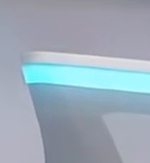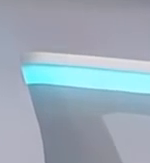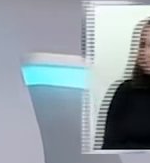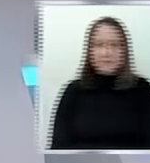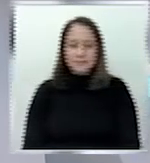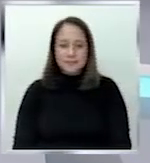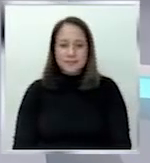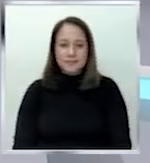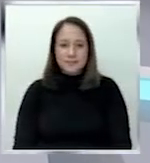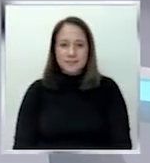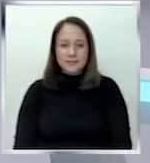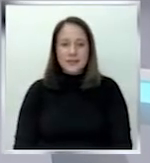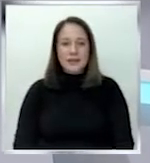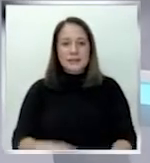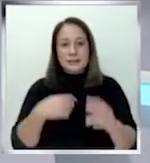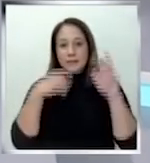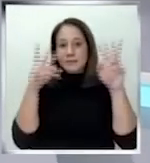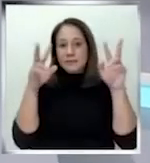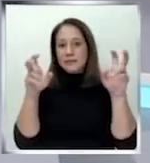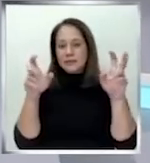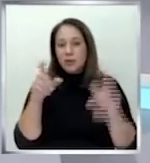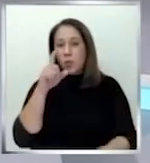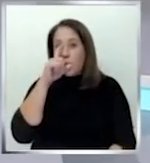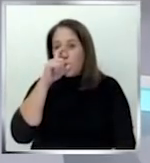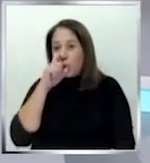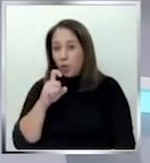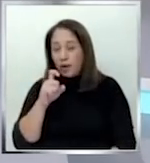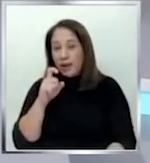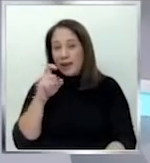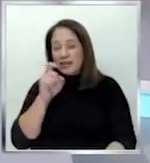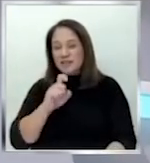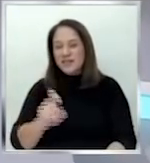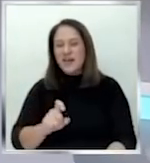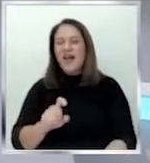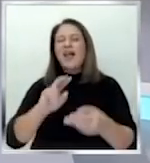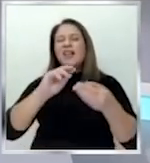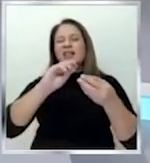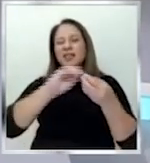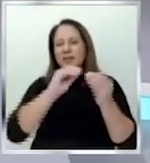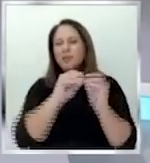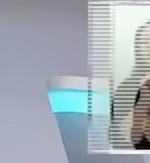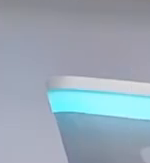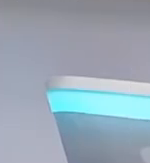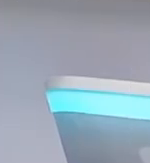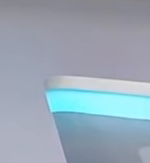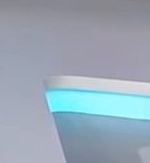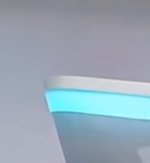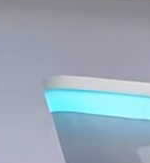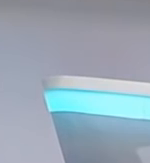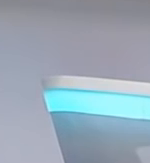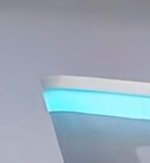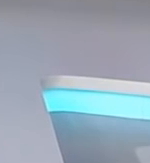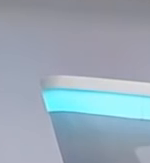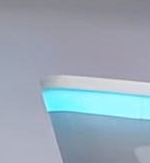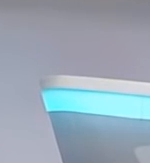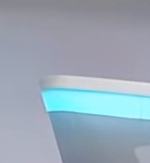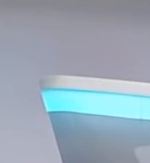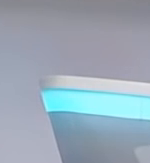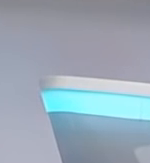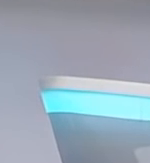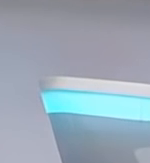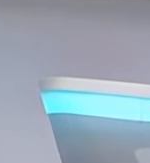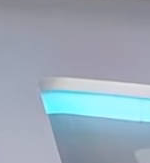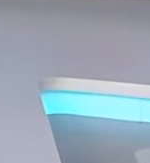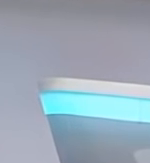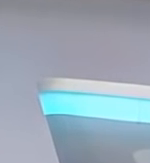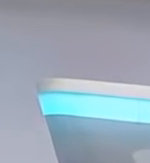Ang kasabihang age is just a number, tila hindi pa rin tumatanda hanggang ngayon. Patunay riyan ang 73 anyos